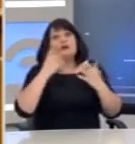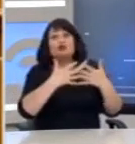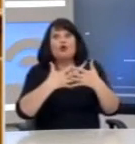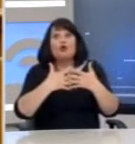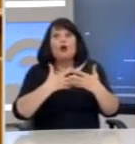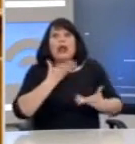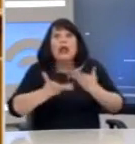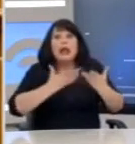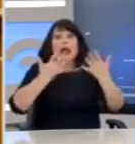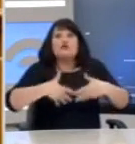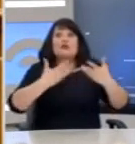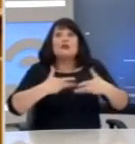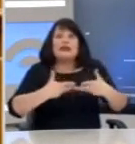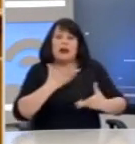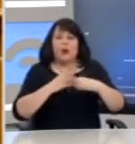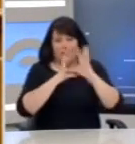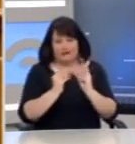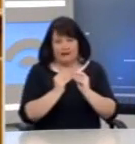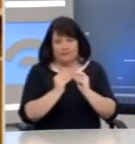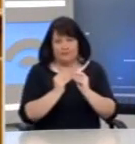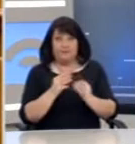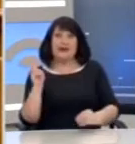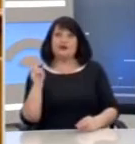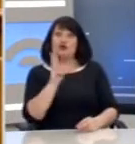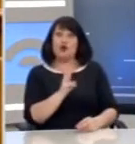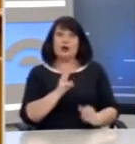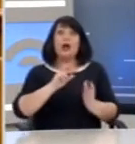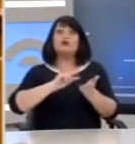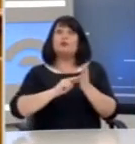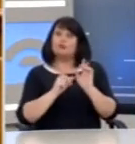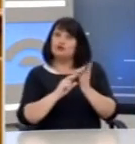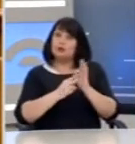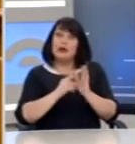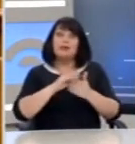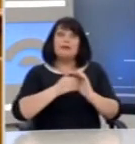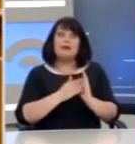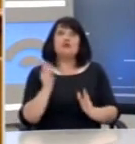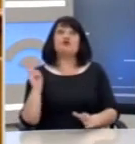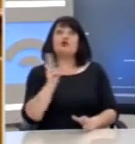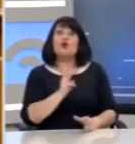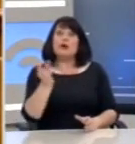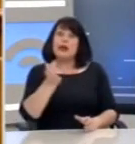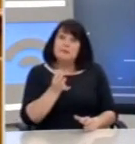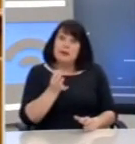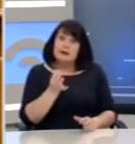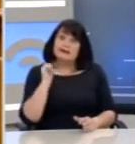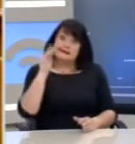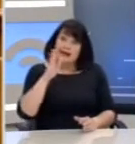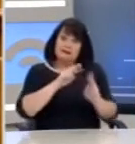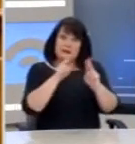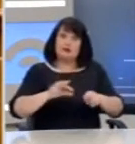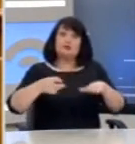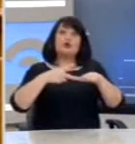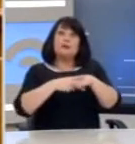εδώ ότι οι θεσμοί οι ίδιοι, ακούστε το αυτό γιατί έχει ενδιαφέρον, οι θεσμοί οι ίδιοι και πάνω απ' όλα το Διεθνές